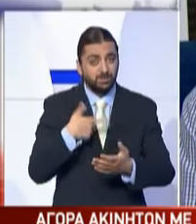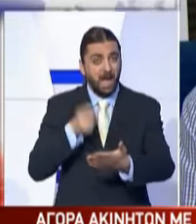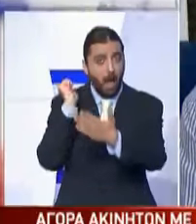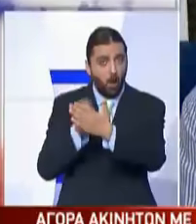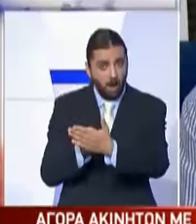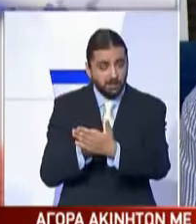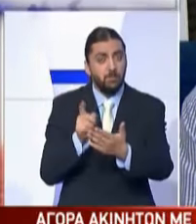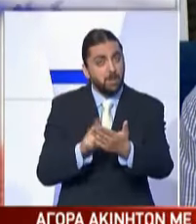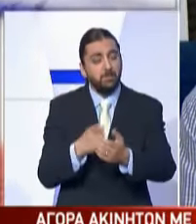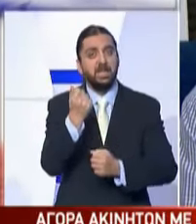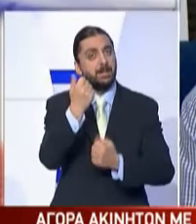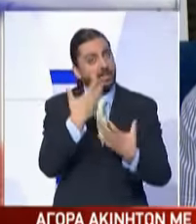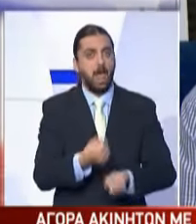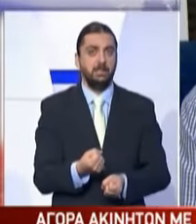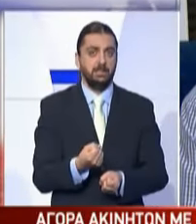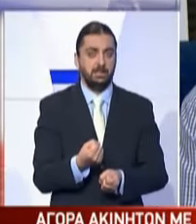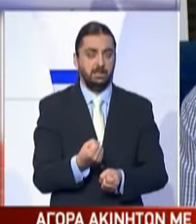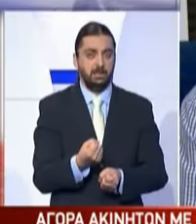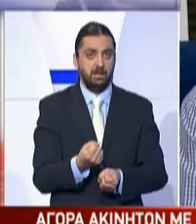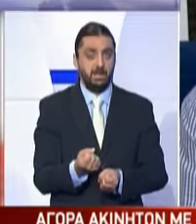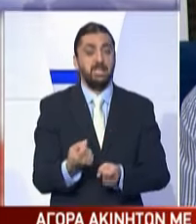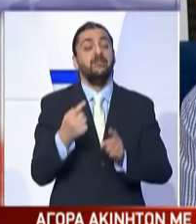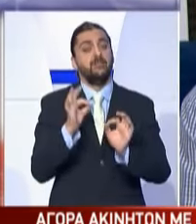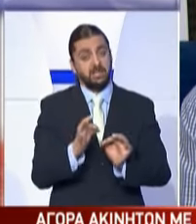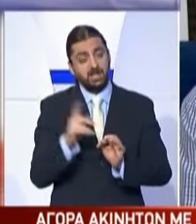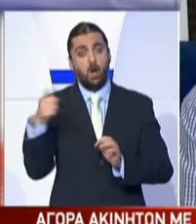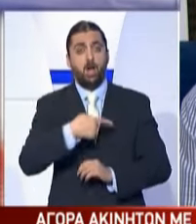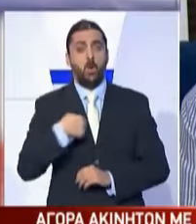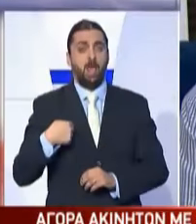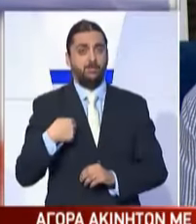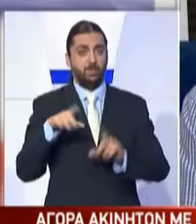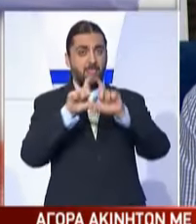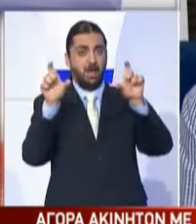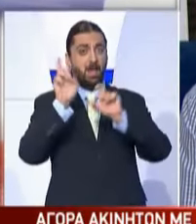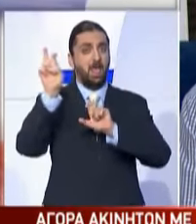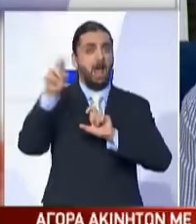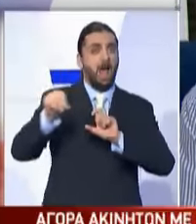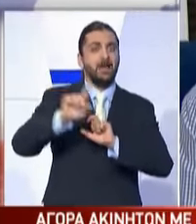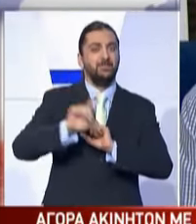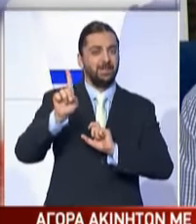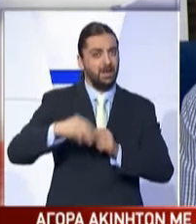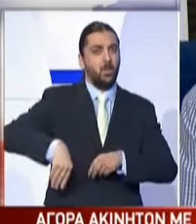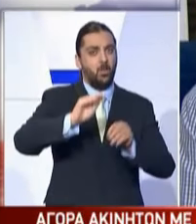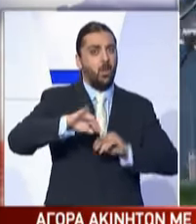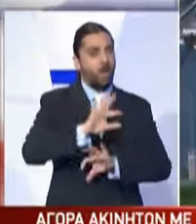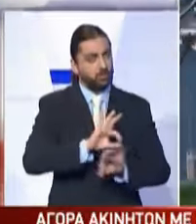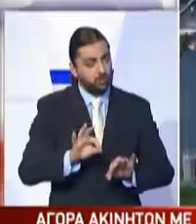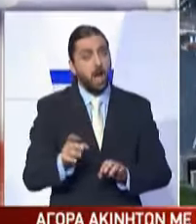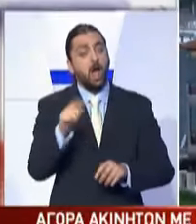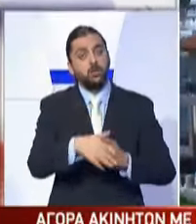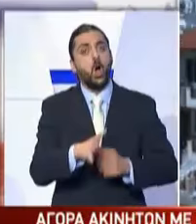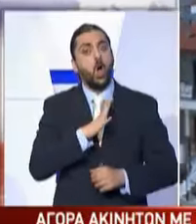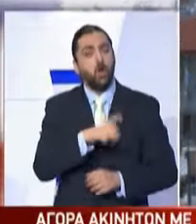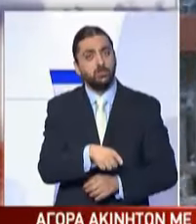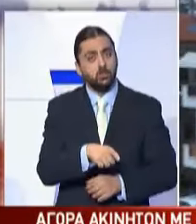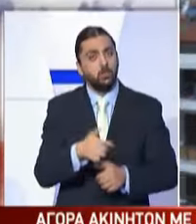πράγμα. Βέβαια, τον βοηθάει να πουλήσει τα απόλυτα που έχει και να βολευτεί και ο κόσμος ο οποίος έχει πρόβλημα. Εάν πάντως